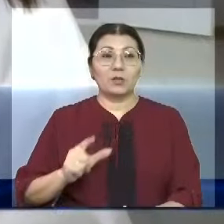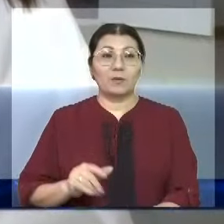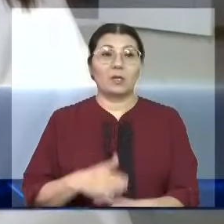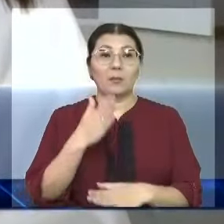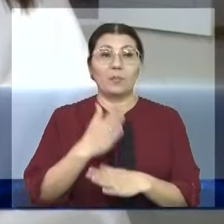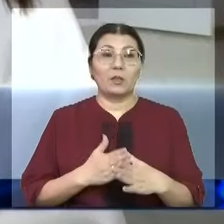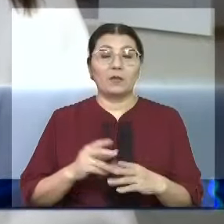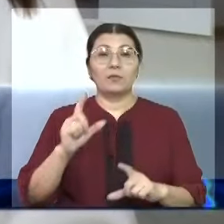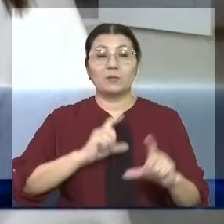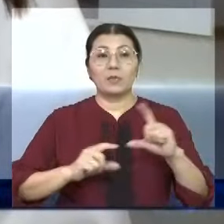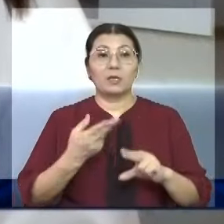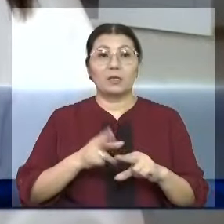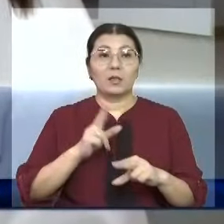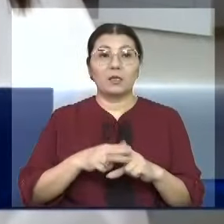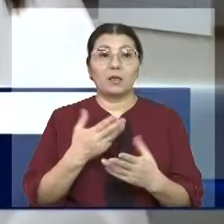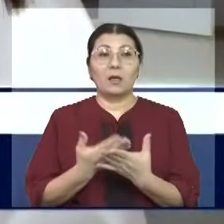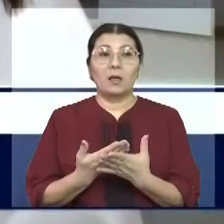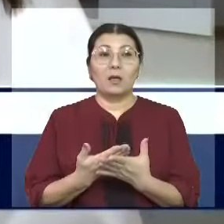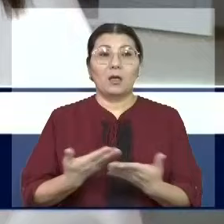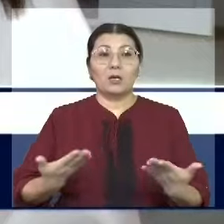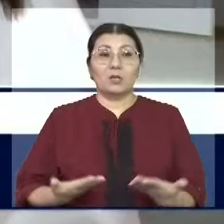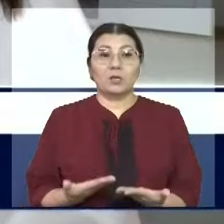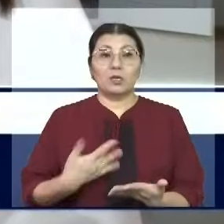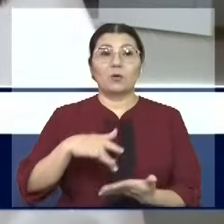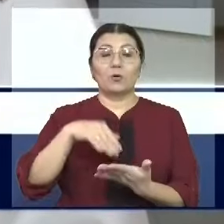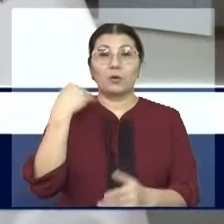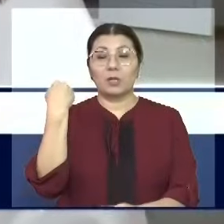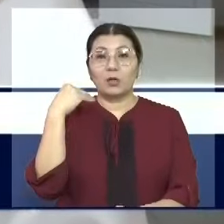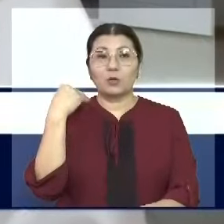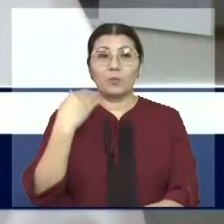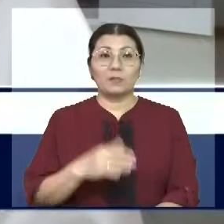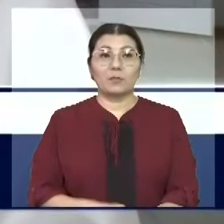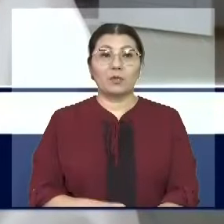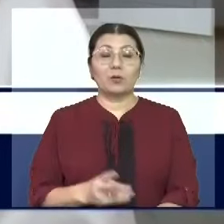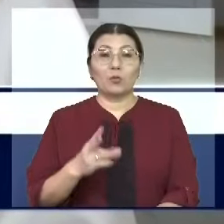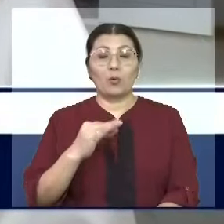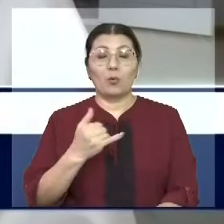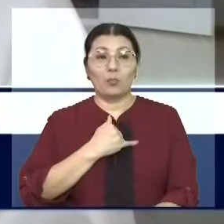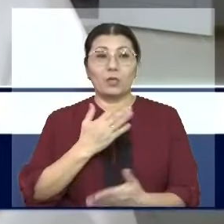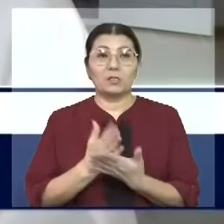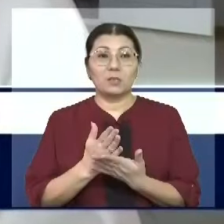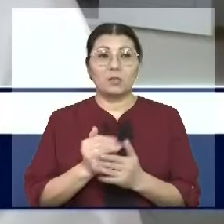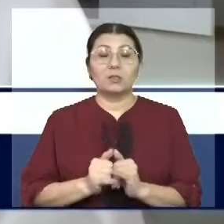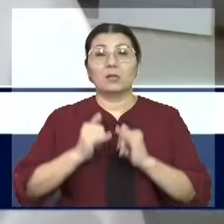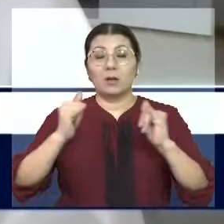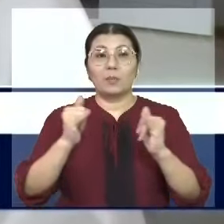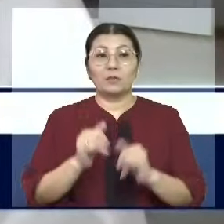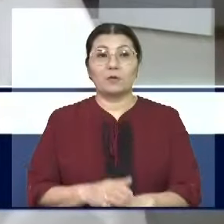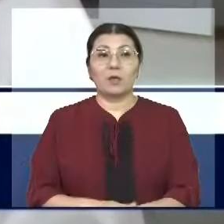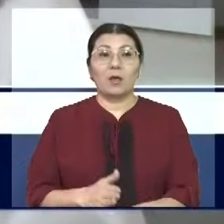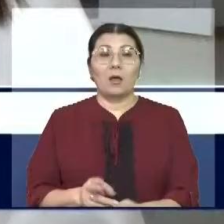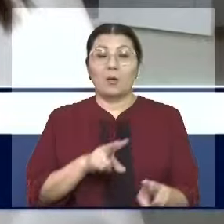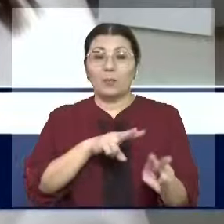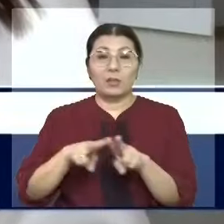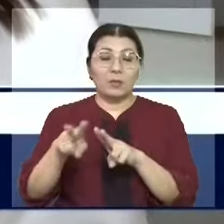наших студентов - это контингента - это жители города Ахтубе но тем не менее У нас есть демографический рост мы наблюдаем